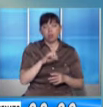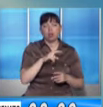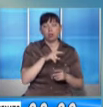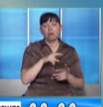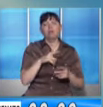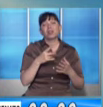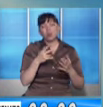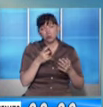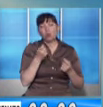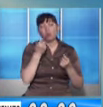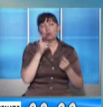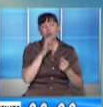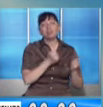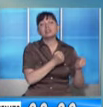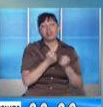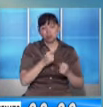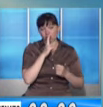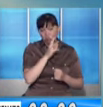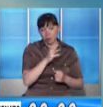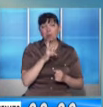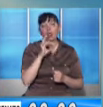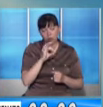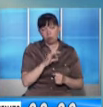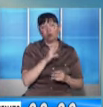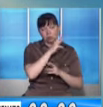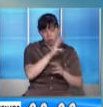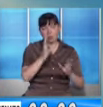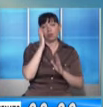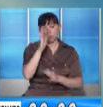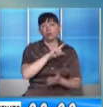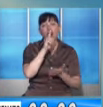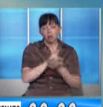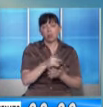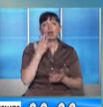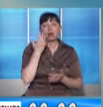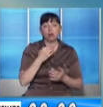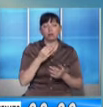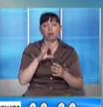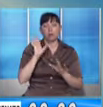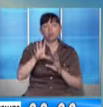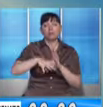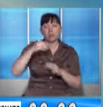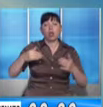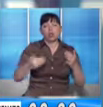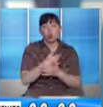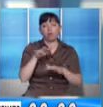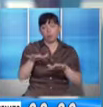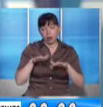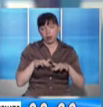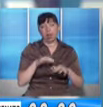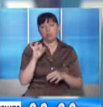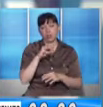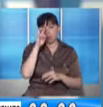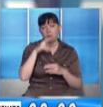exista eventual o întârziere de achitare, dar ea se va produce imediat cum va fi ales un nou parlament. Am înțeles.